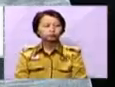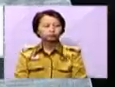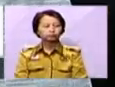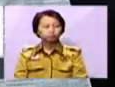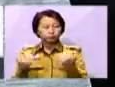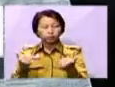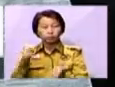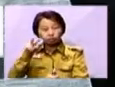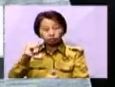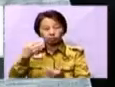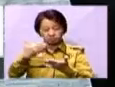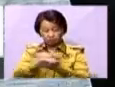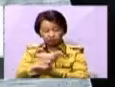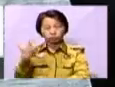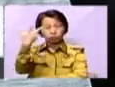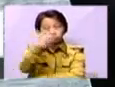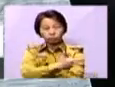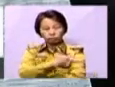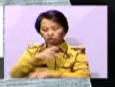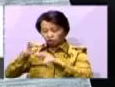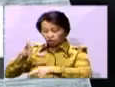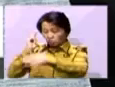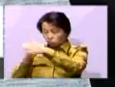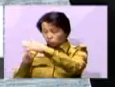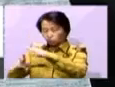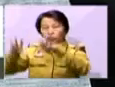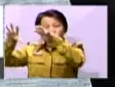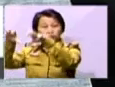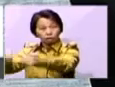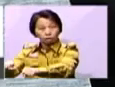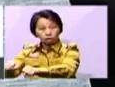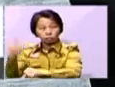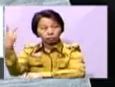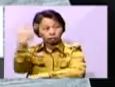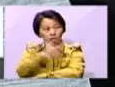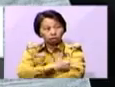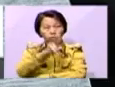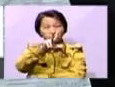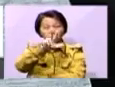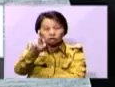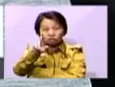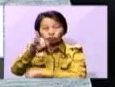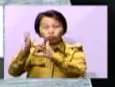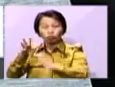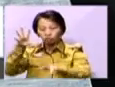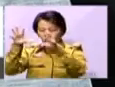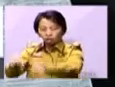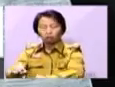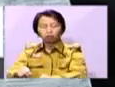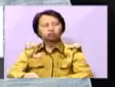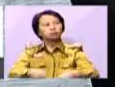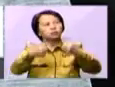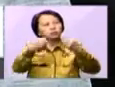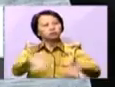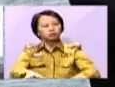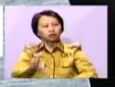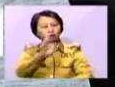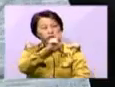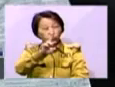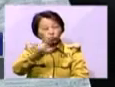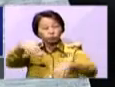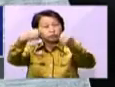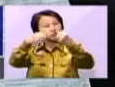tengah baru 3 hari, rakyat bunuh sudah tangkap 3,000 orang lebih. Hilang ribu-ribu